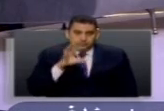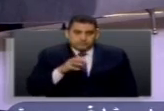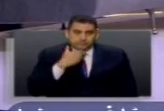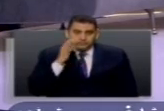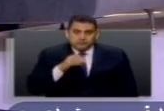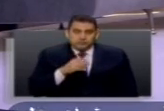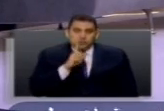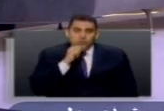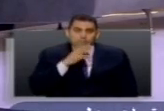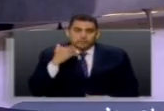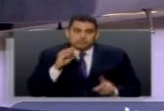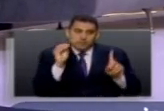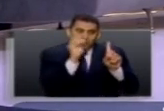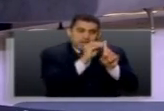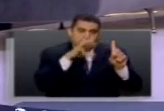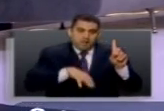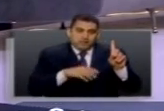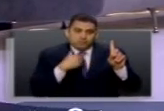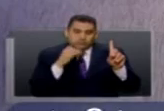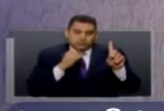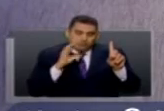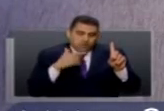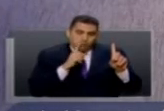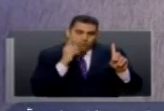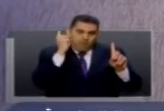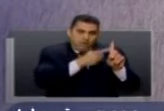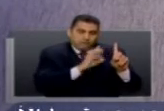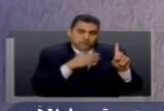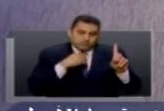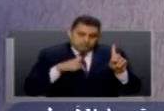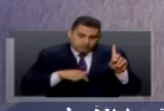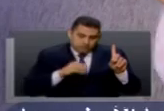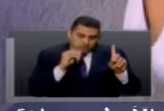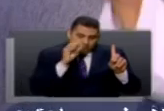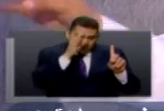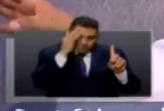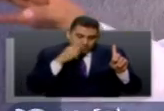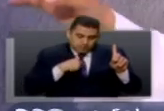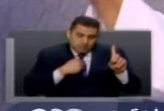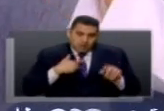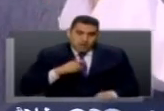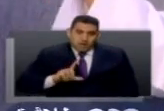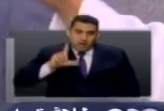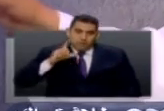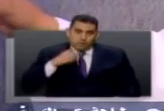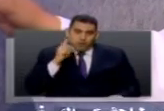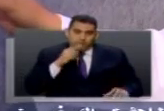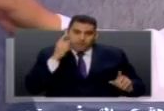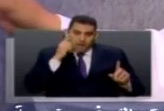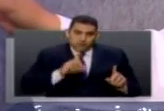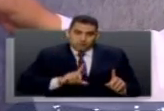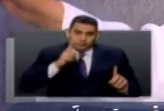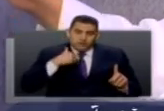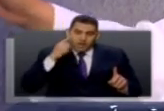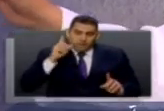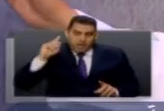بوجهه وانما ماله هكذا بجسمه وينظر الى الارض وهو حاكم ايضا هو نافذ ايضا على الجهه